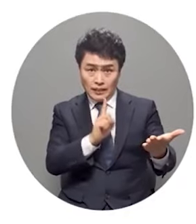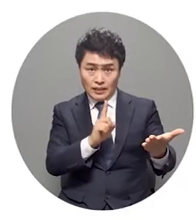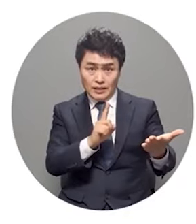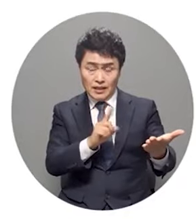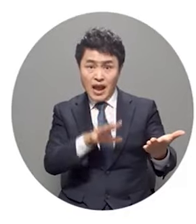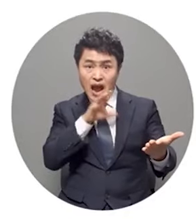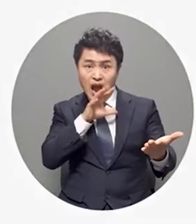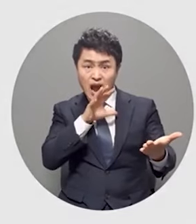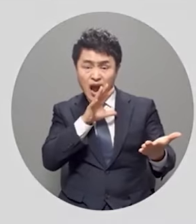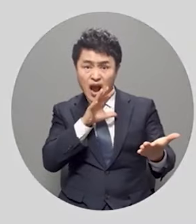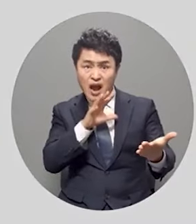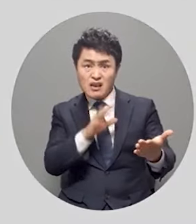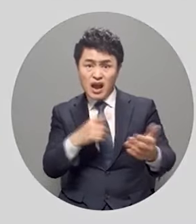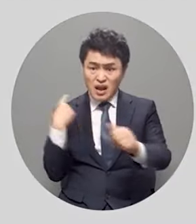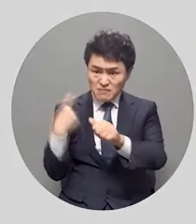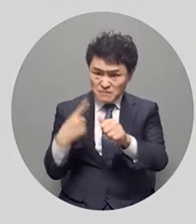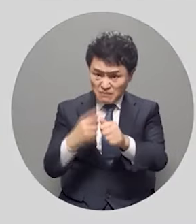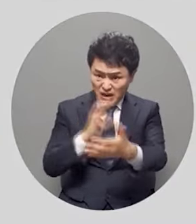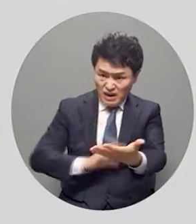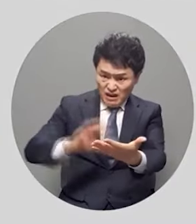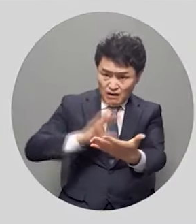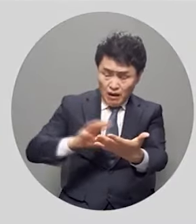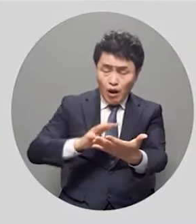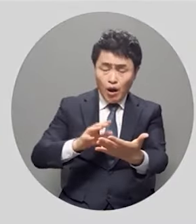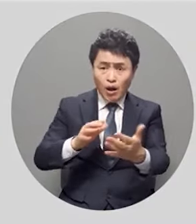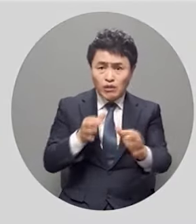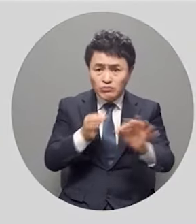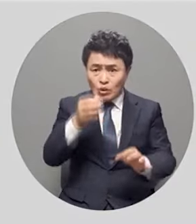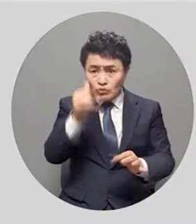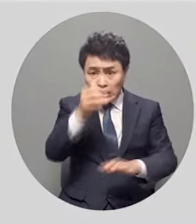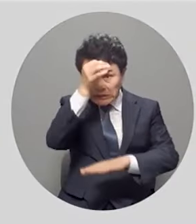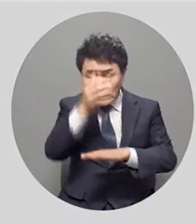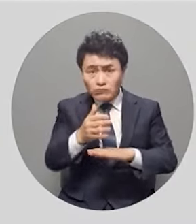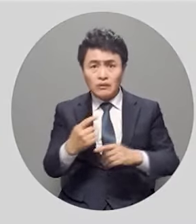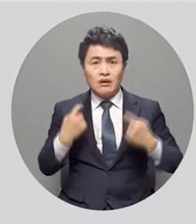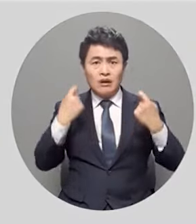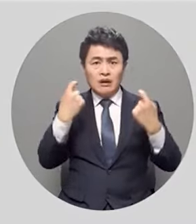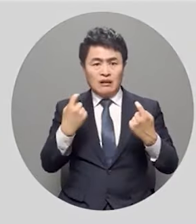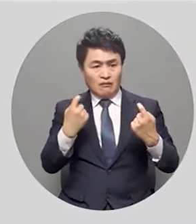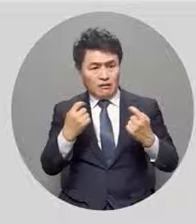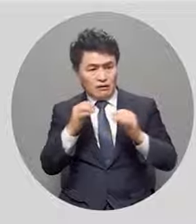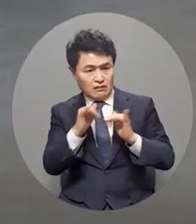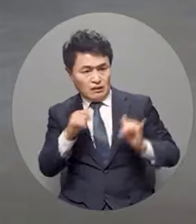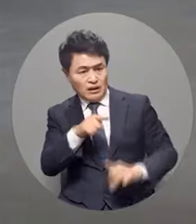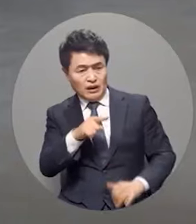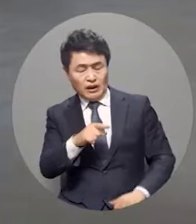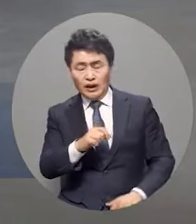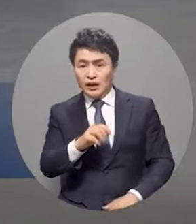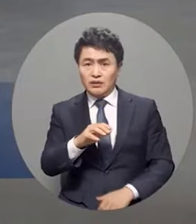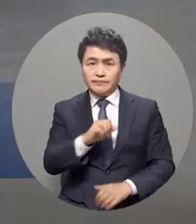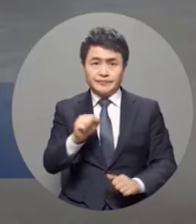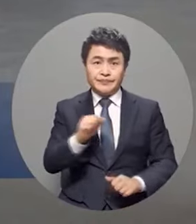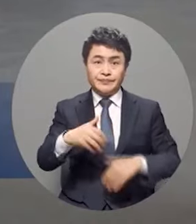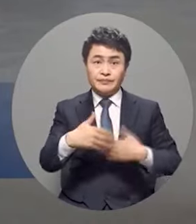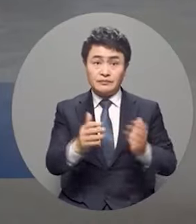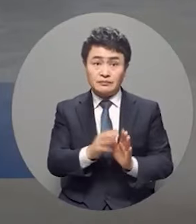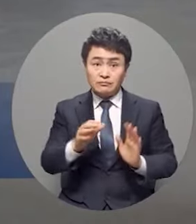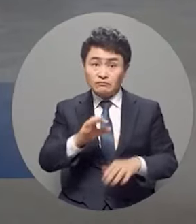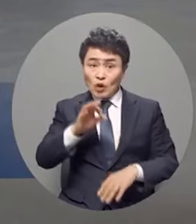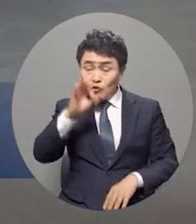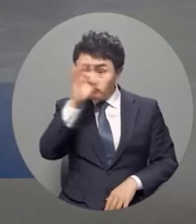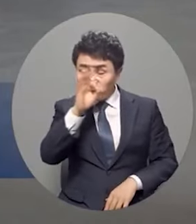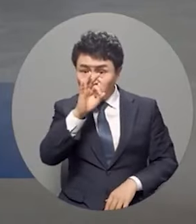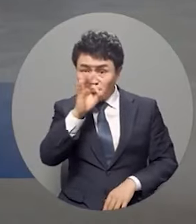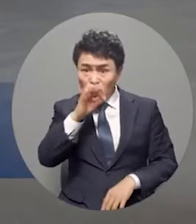항의가 빗발치자 음식점 주인이 사과했지만 관광객들의 반응은 싸늘합니다. 돼지고기를 먹고 싶다는 생각이